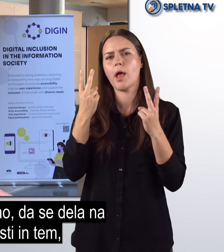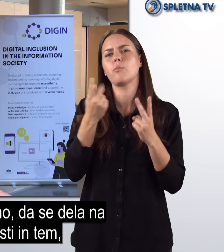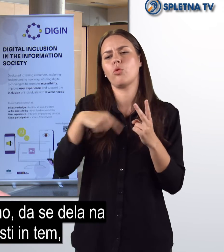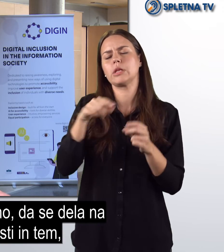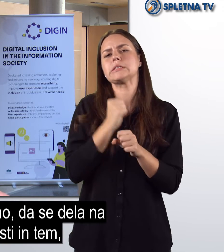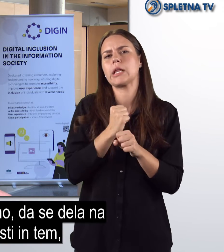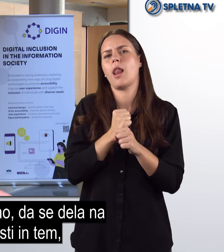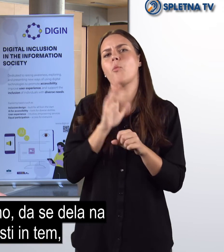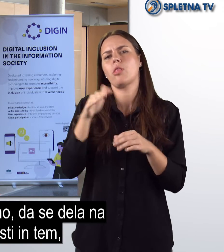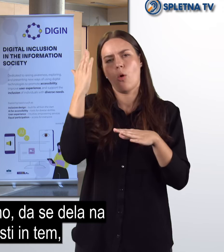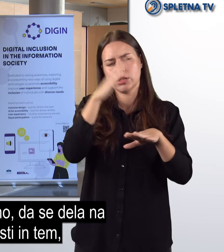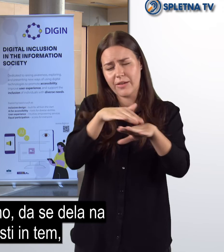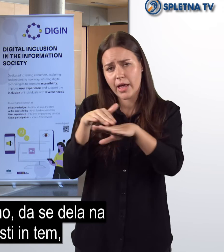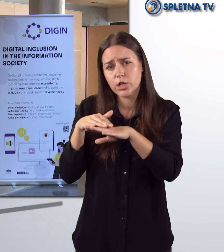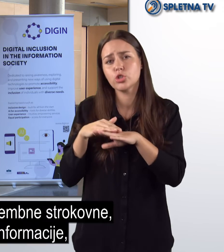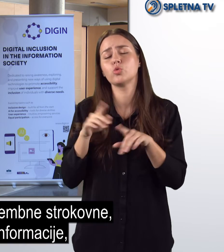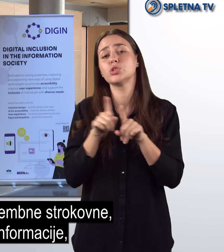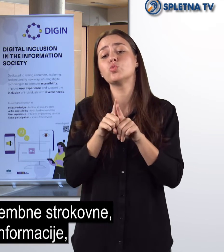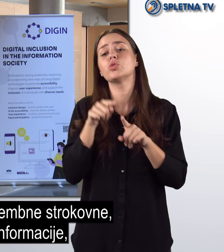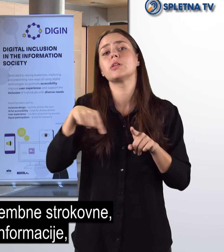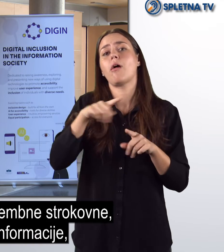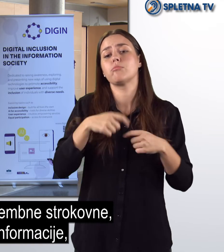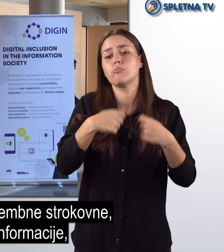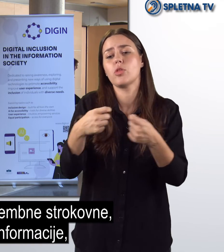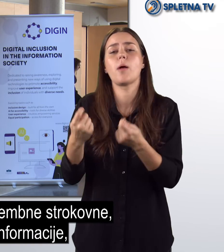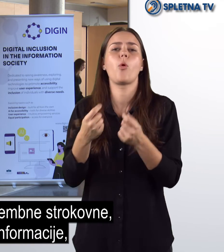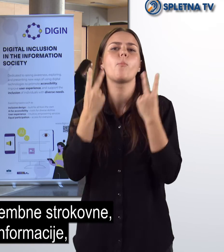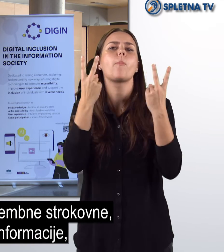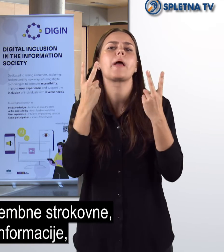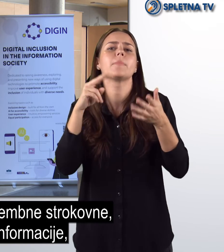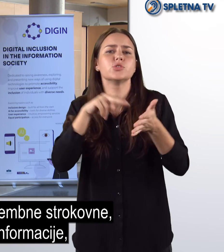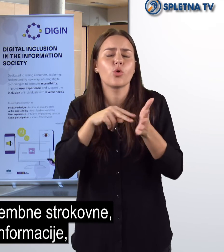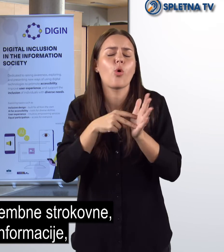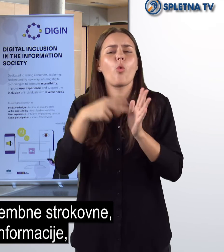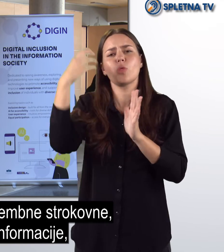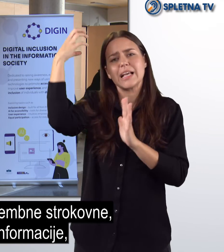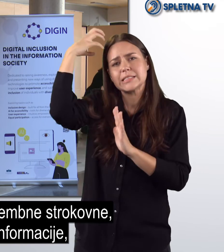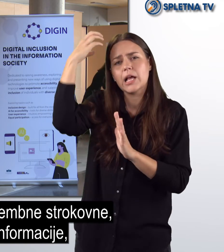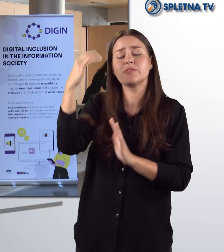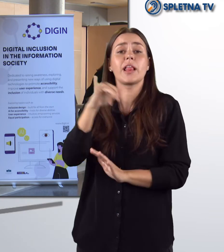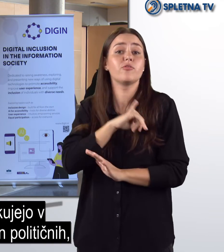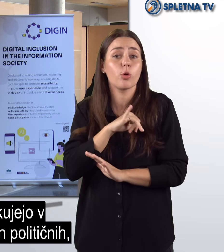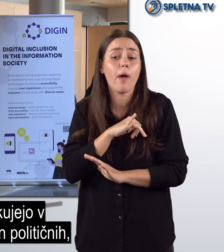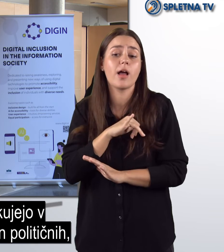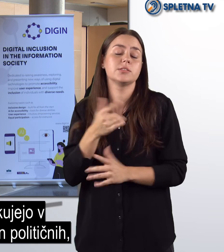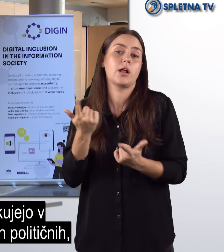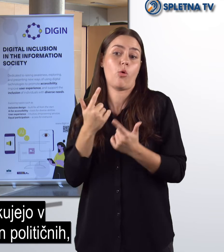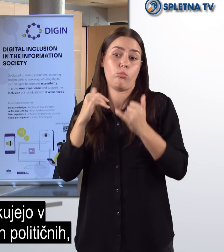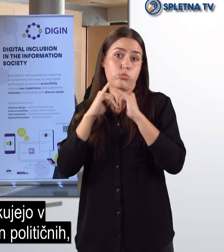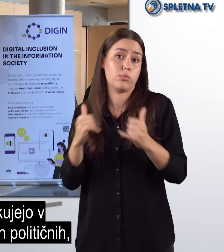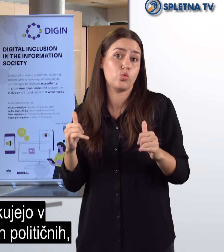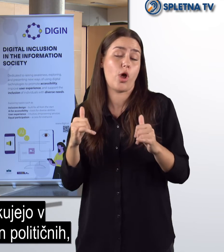dela na ozaveščenosti in pa tem, da se podaja pomembne strokovne znanstvene informacije, ki se oblikujejo